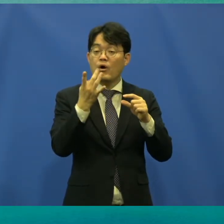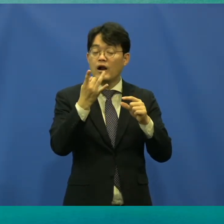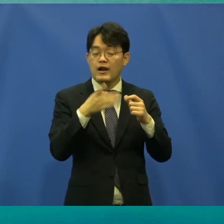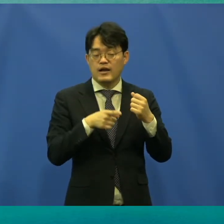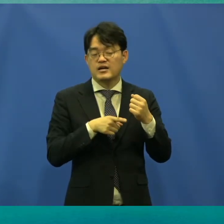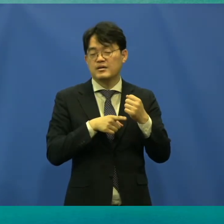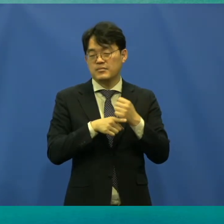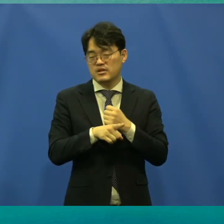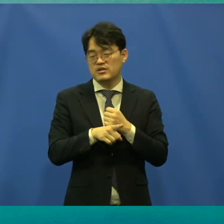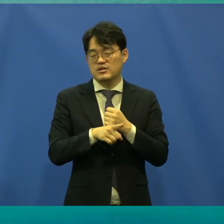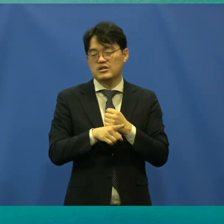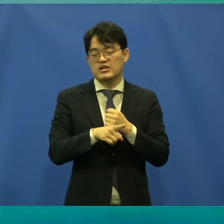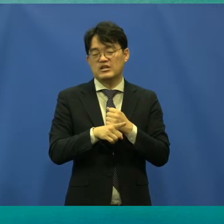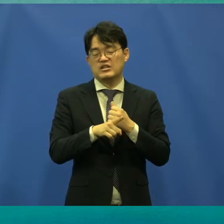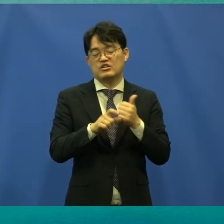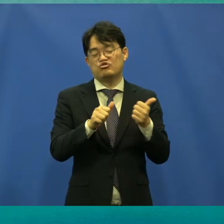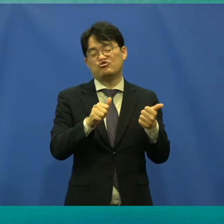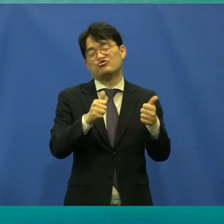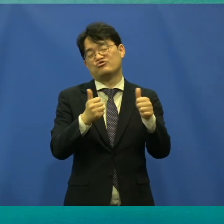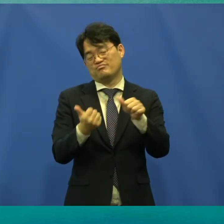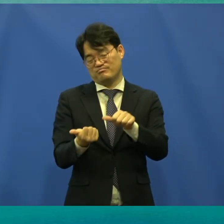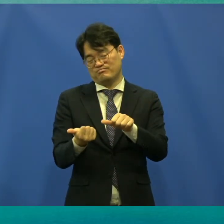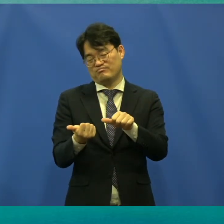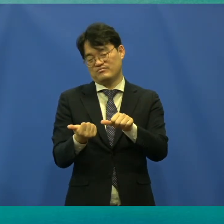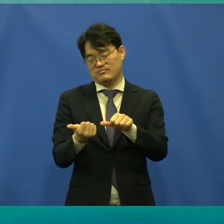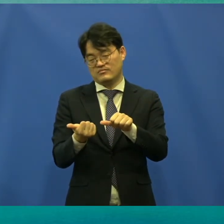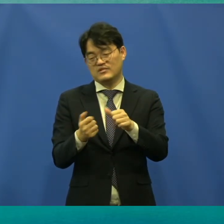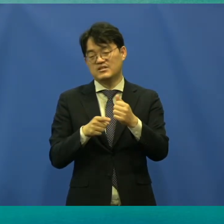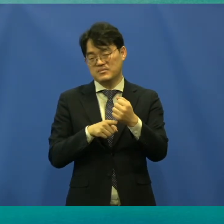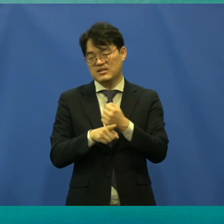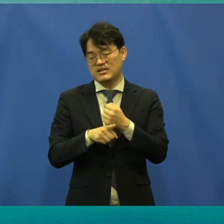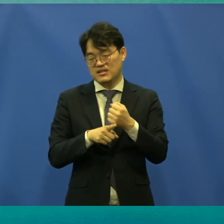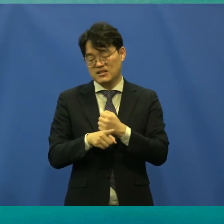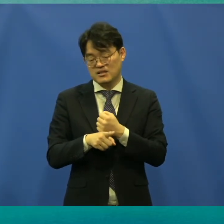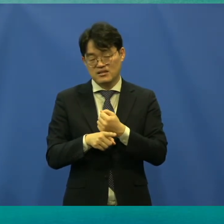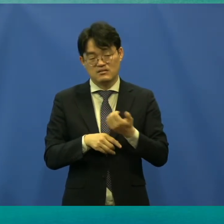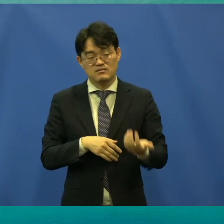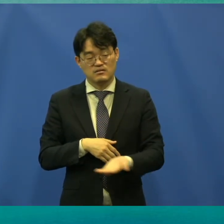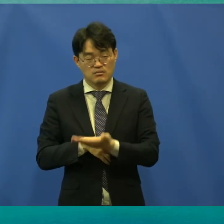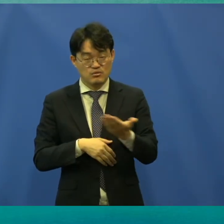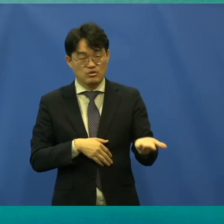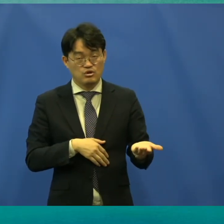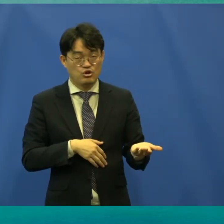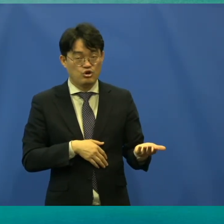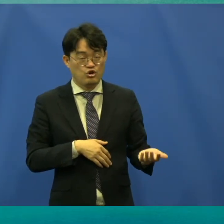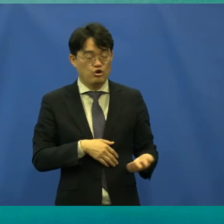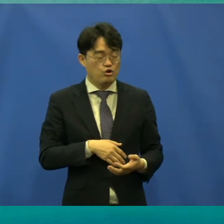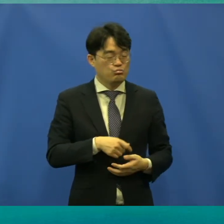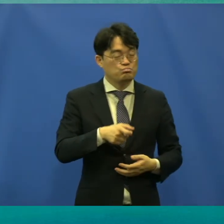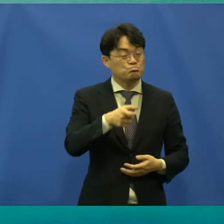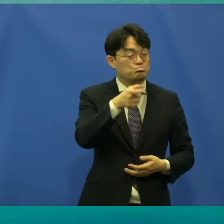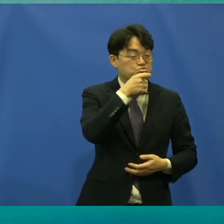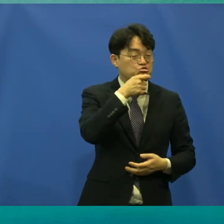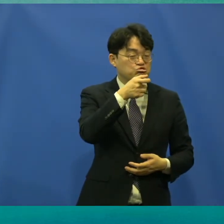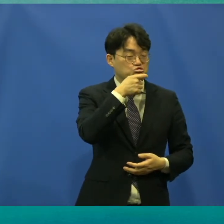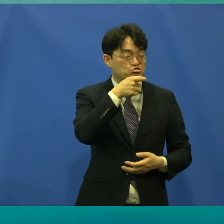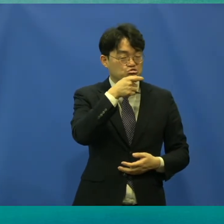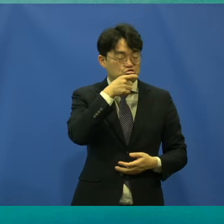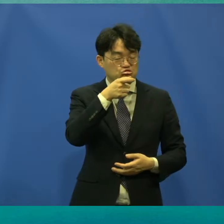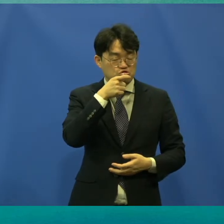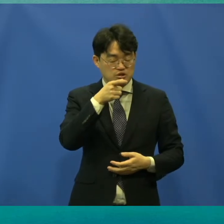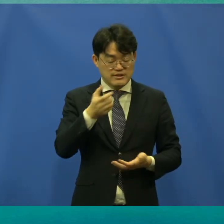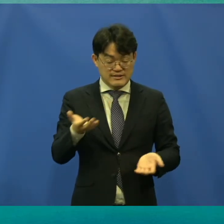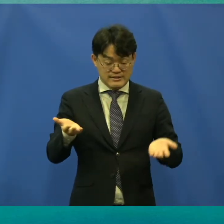죽음의 통과를 의미하는 거죠. 여러분, 물을 통과한다는 것은 죽음을 건너는 것입니다. 지금